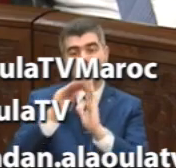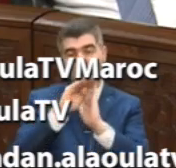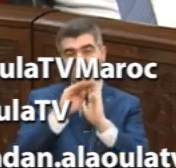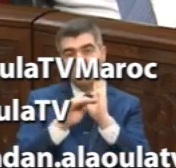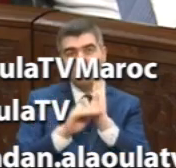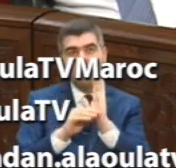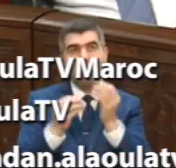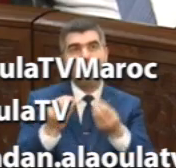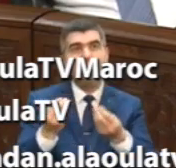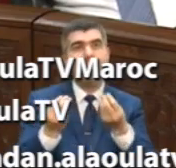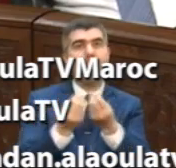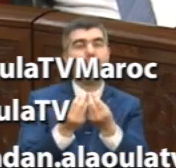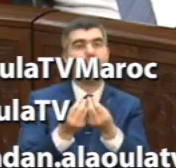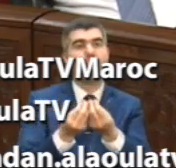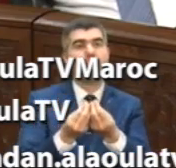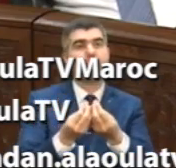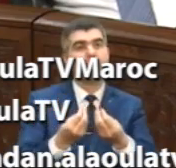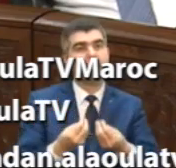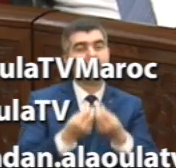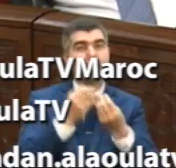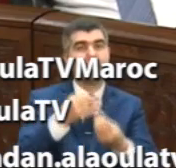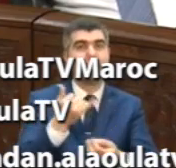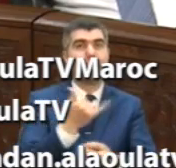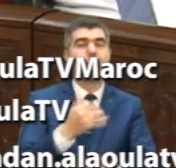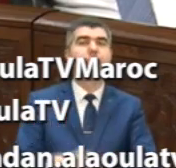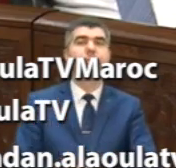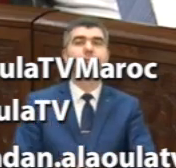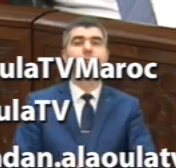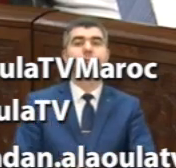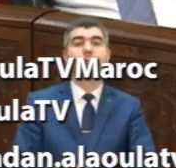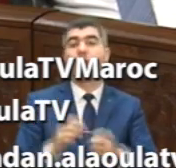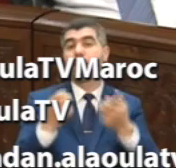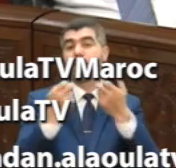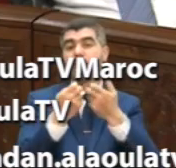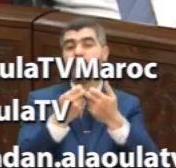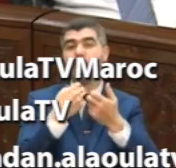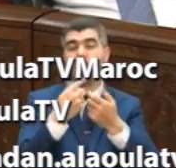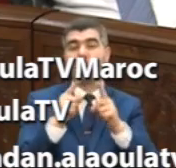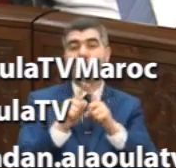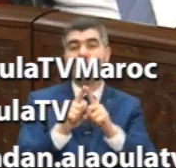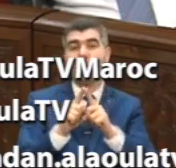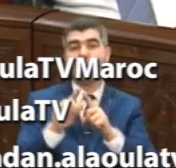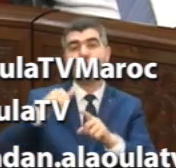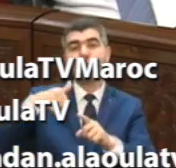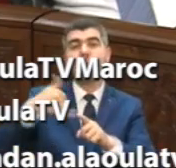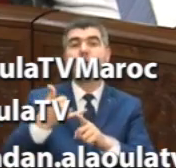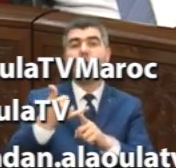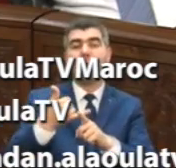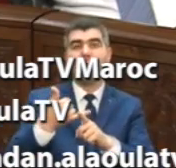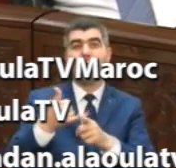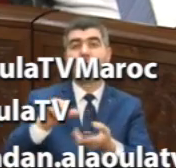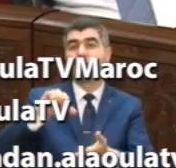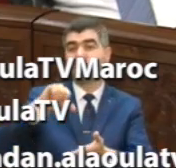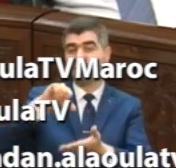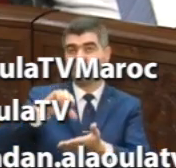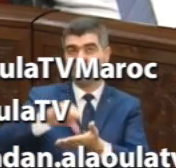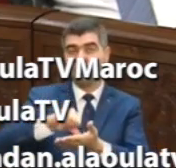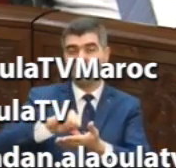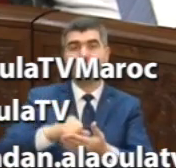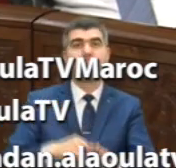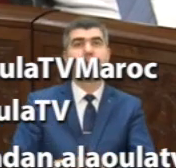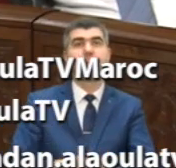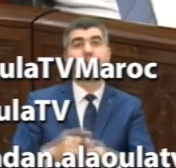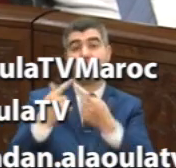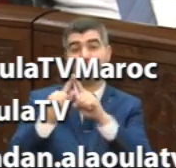اللي خصهم هما يستفدوا من ذاك السكن. عندنا نموذج ديال الجديدة اللي بالفعل تكلمتوا على على على